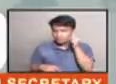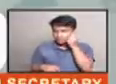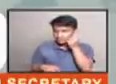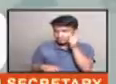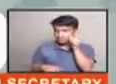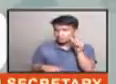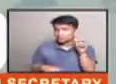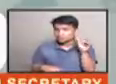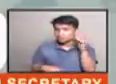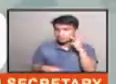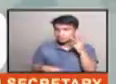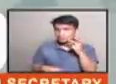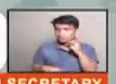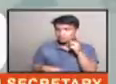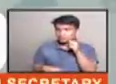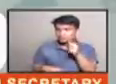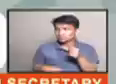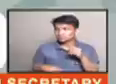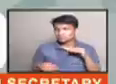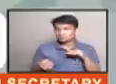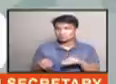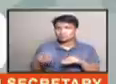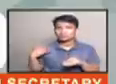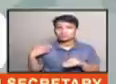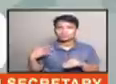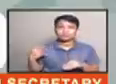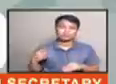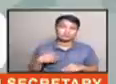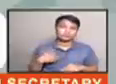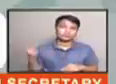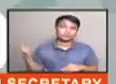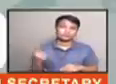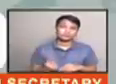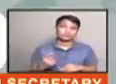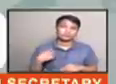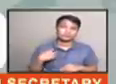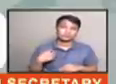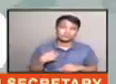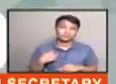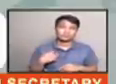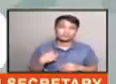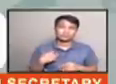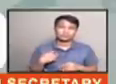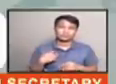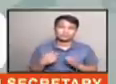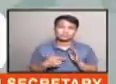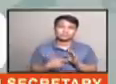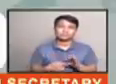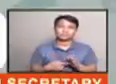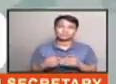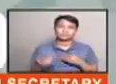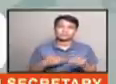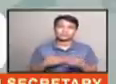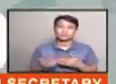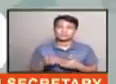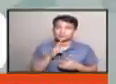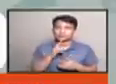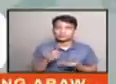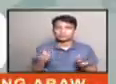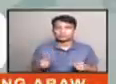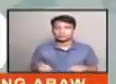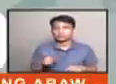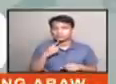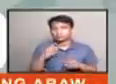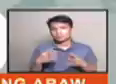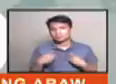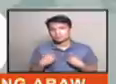Yes, sir. The fact na hindi niyo na po inintay yung pagdating ng traffic investigator, eh doon pa lamang mukhang meron ng